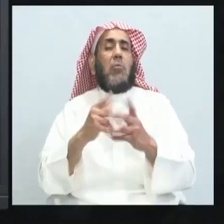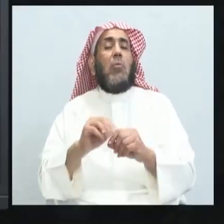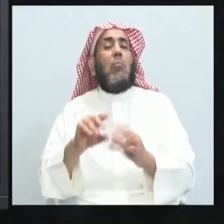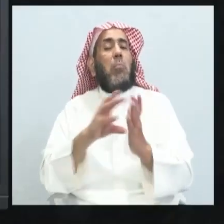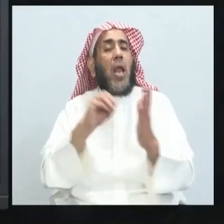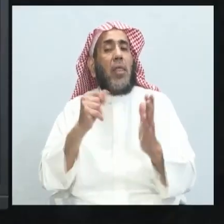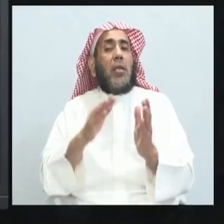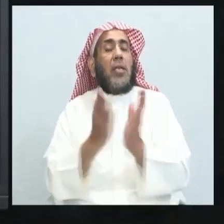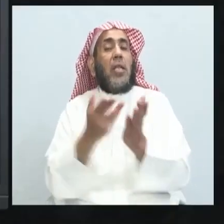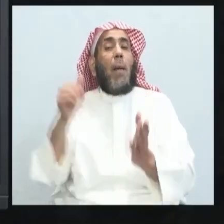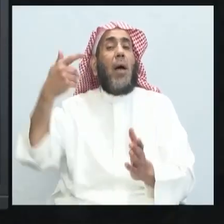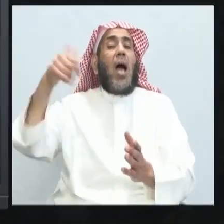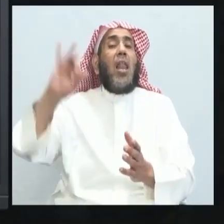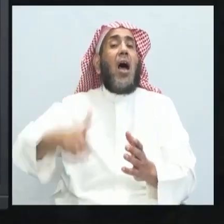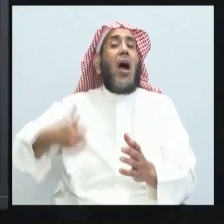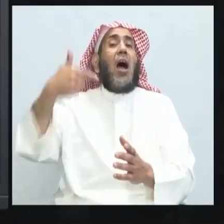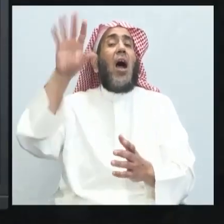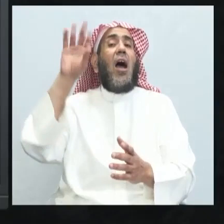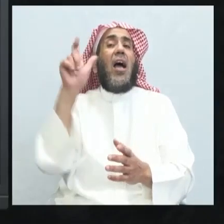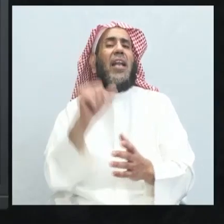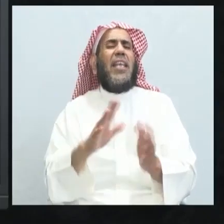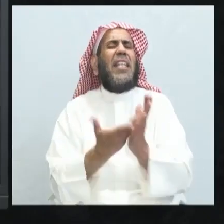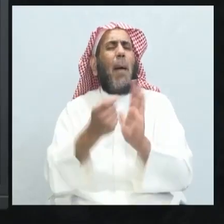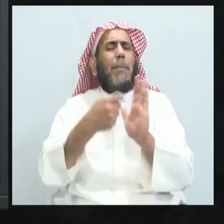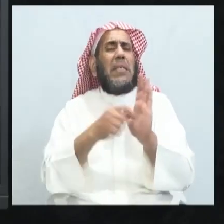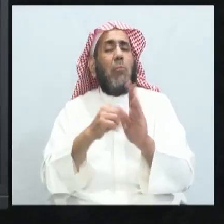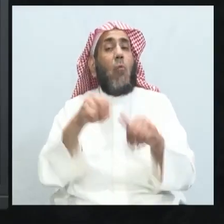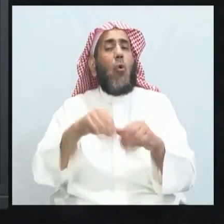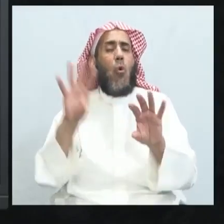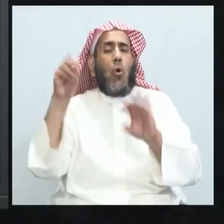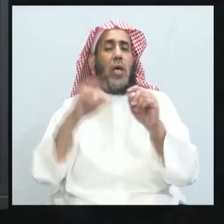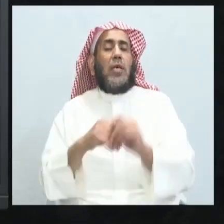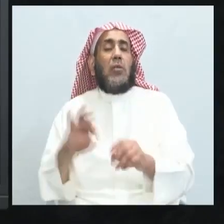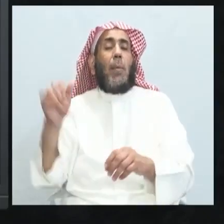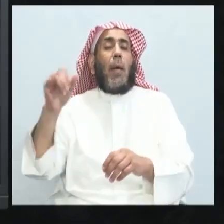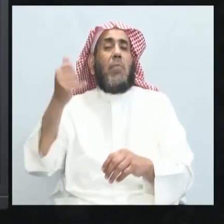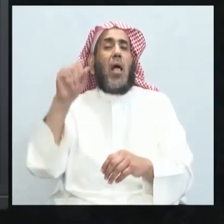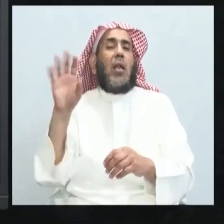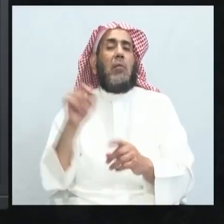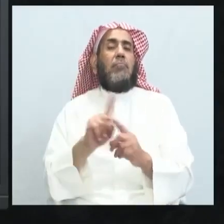النماذج كتاب الاغاني السابق الذ ذكر وايضا كتاب كذلك الامثال ل